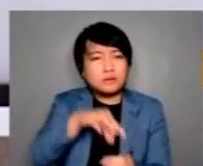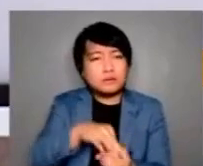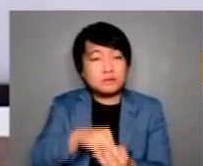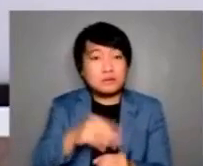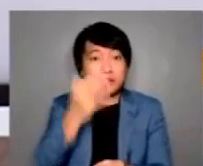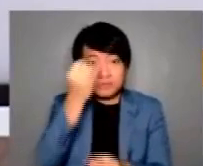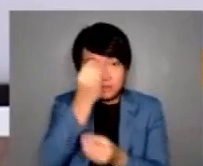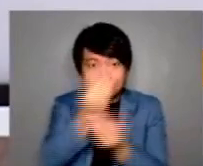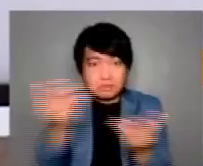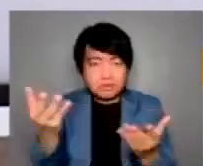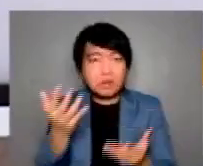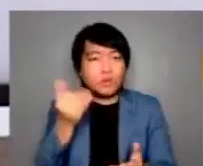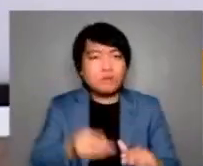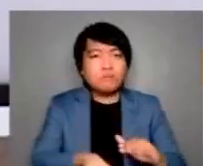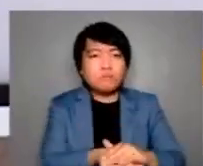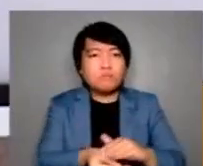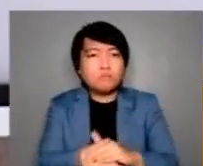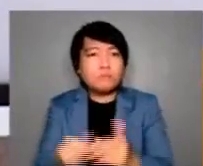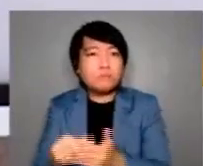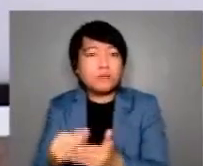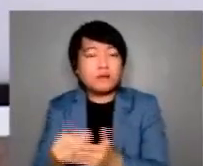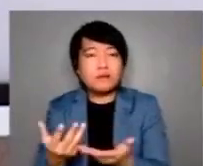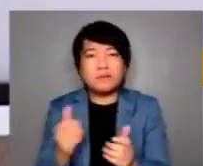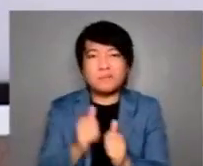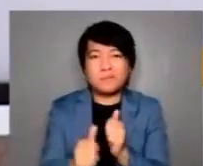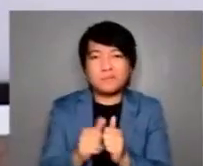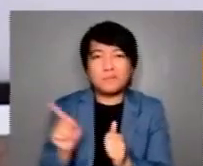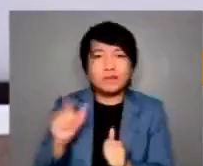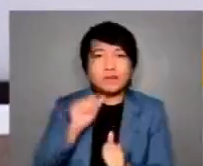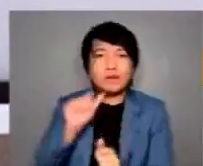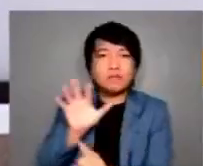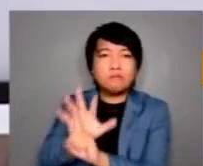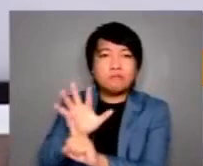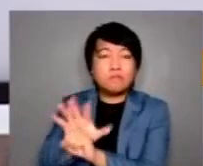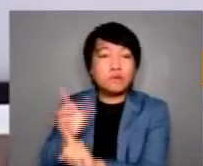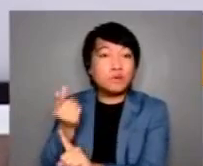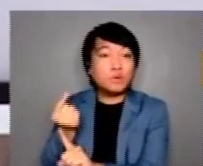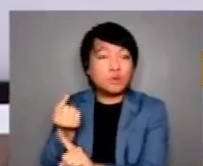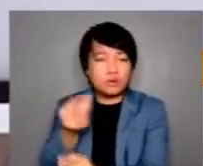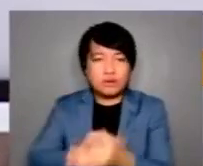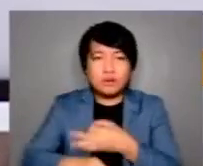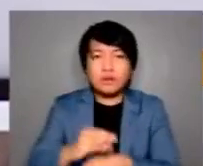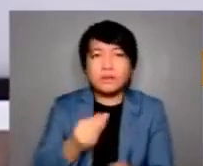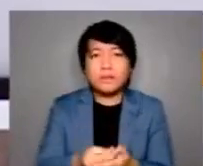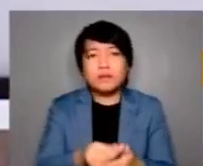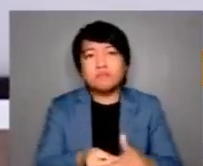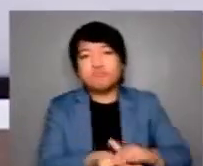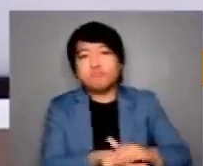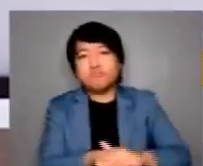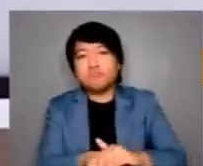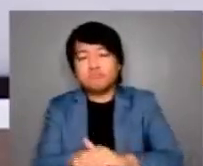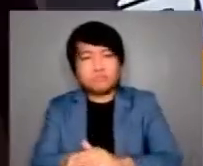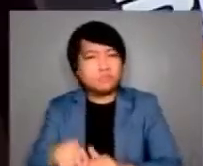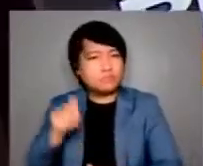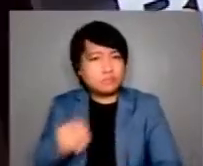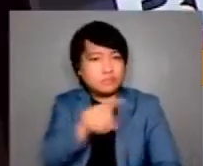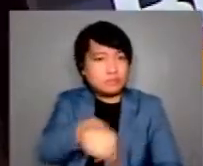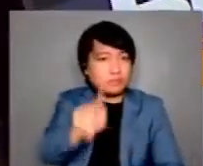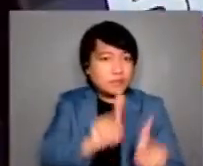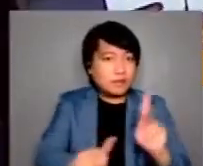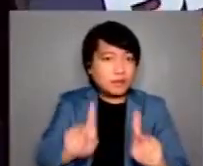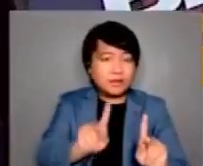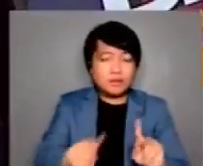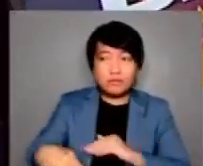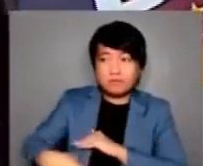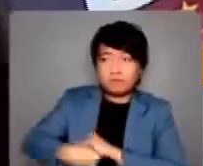hindi po sila napupusuan at saka nasa isip ninyo kaya binibili na lang and therefore dapat po Hwag natin silang pagbibigyan Tama nga po yung Nabanggit ni Igan sa akin